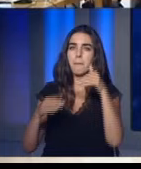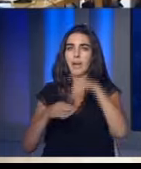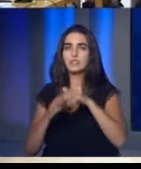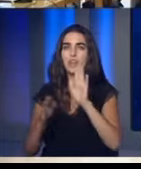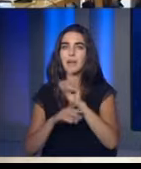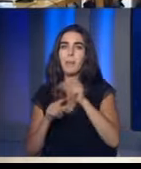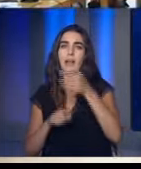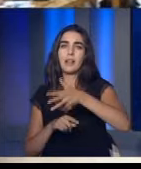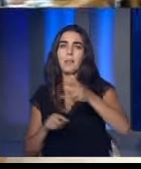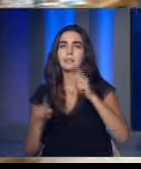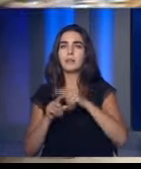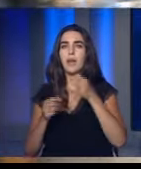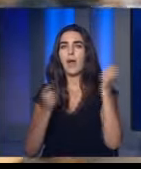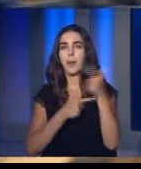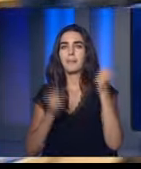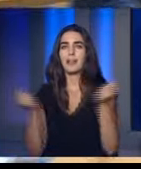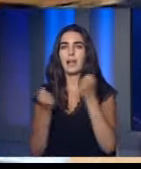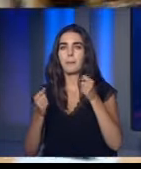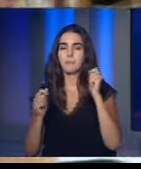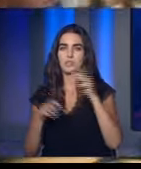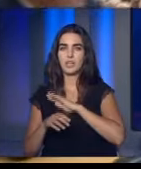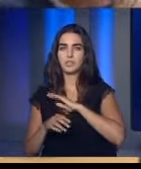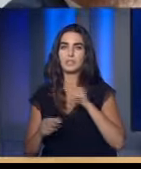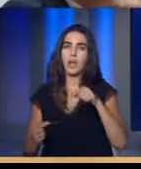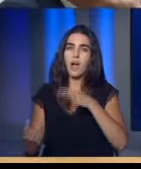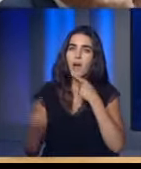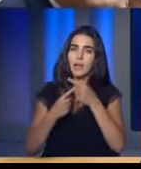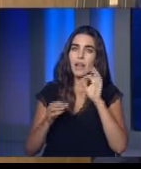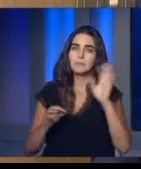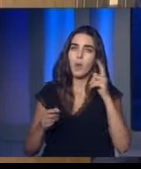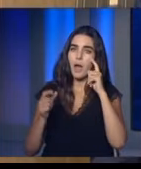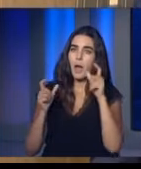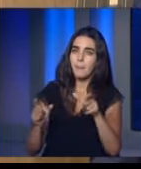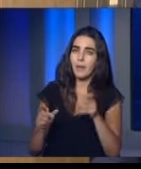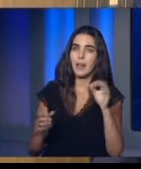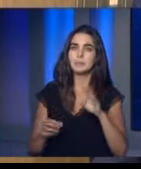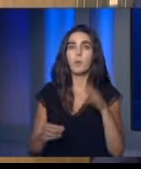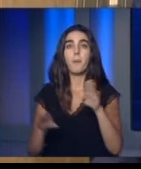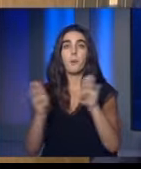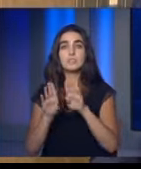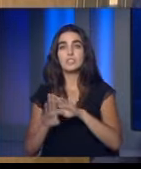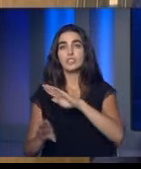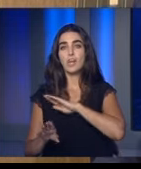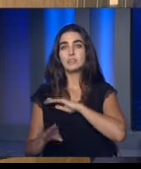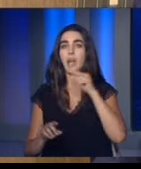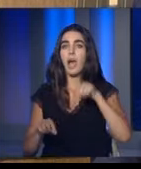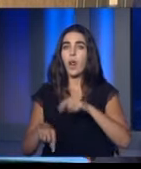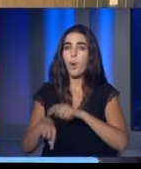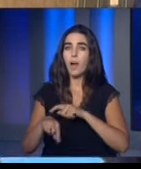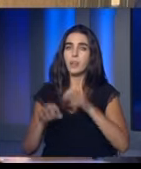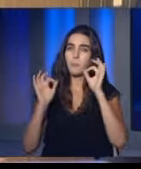إلى وجهة الأخير فيما يخص مرشحي تلامذة المدرسة الحربية. قررنا في اللجنة